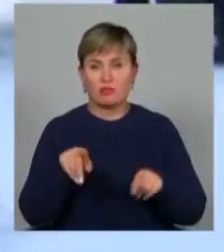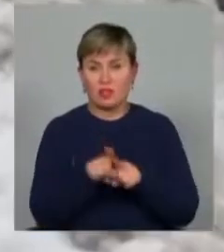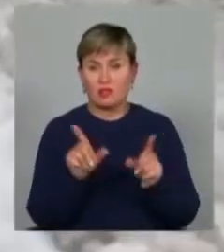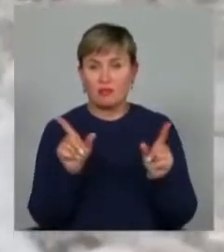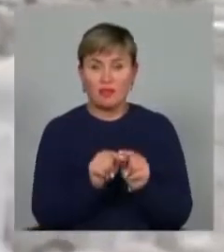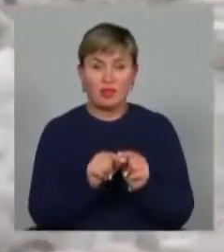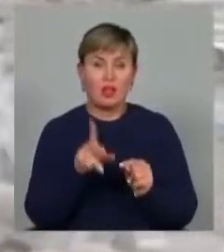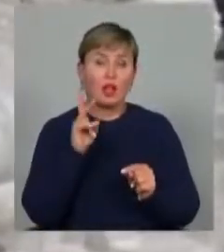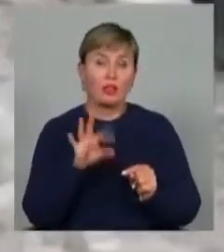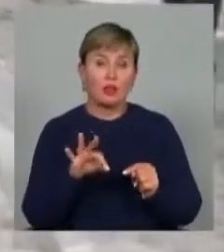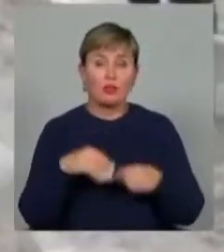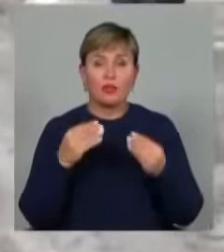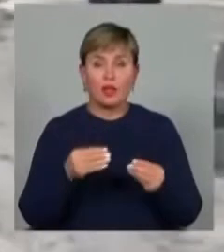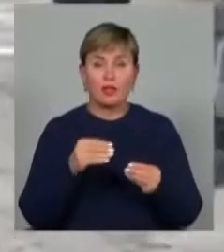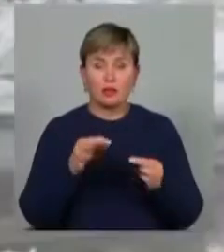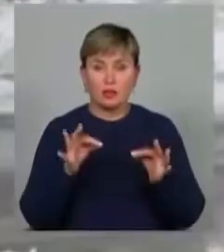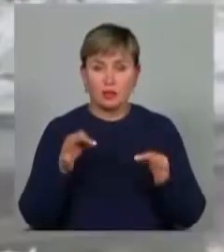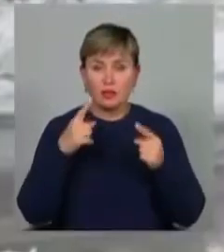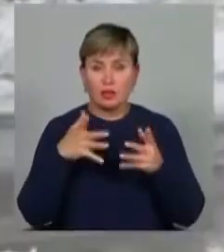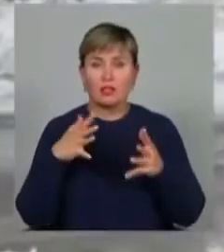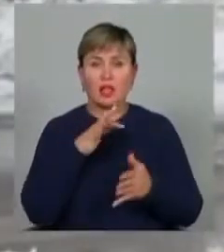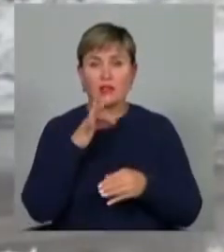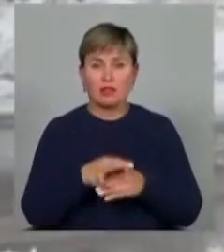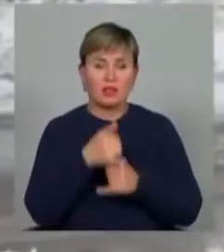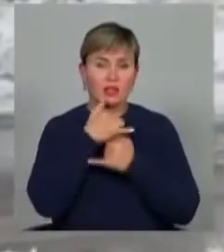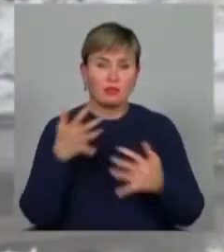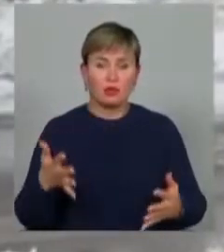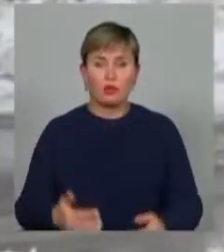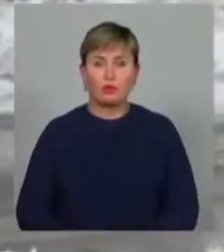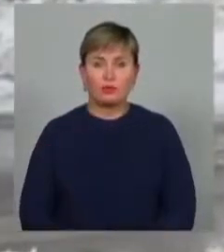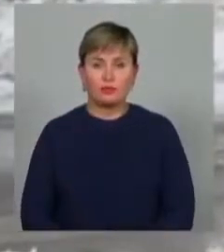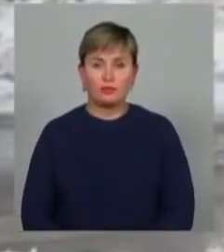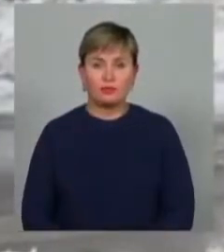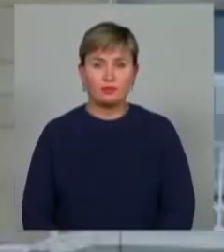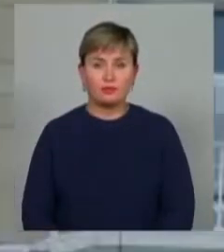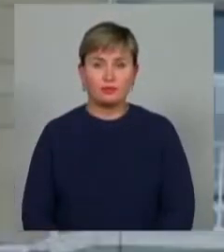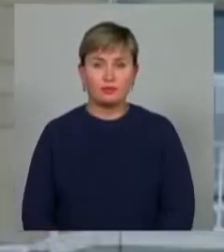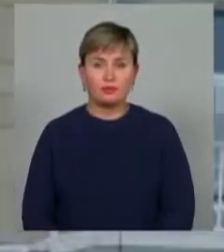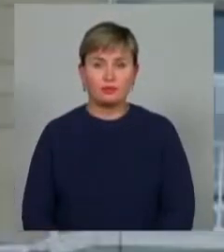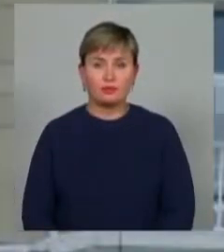аннуитете. Однако дать вразумительный ответ Жанат Курманов не смог.